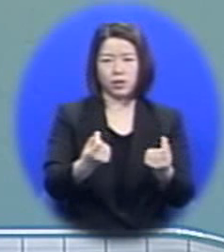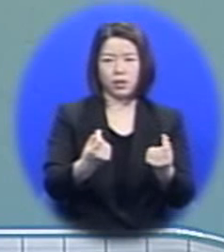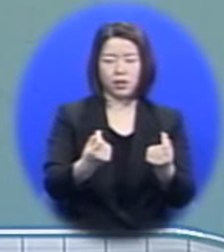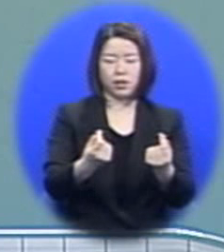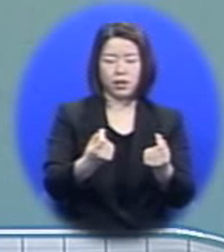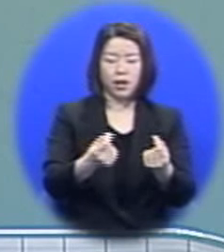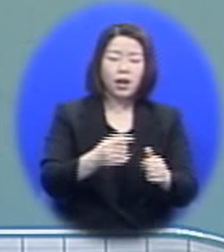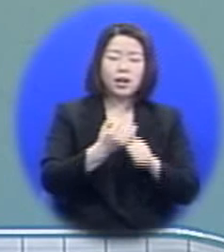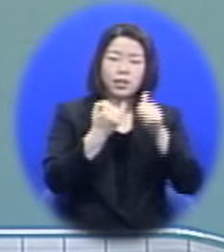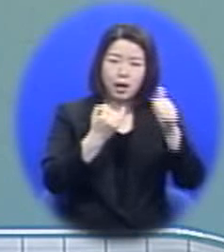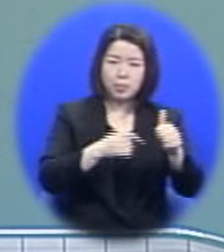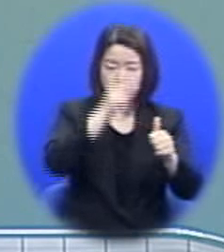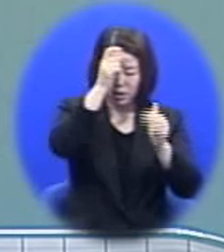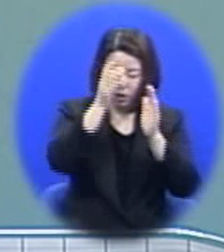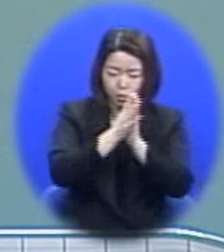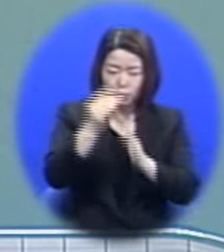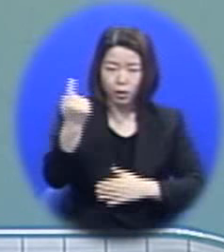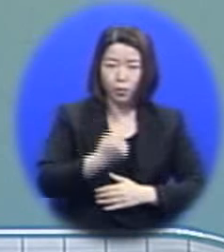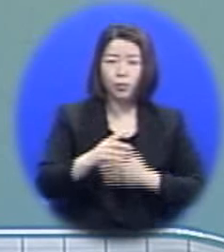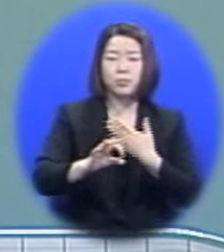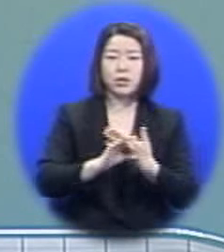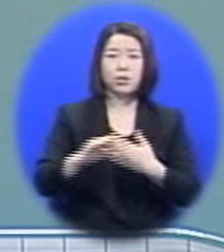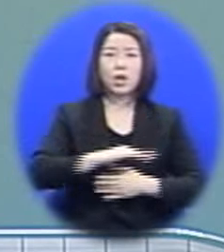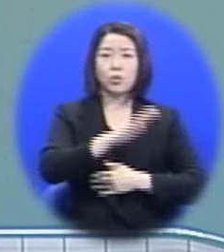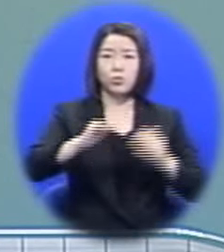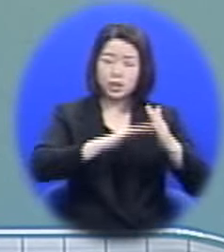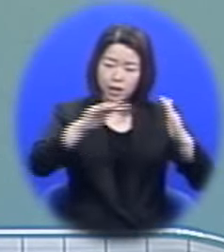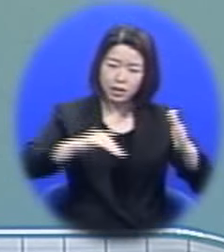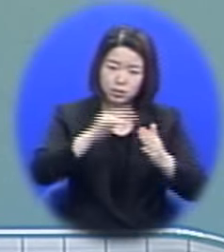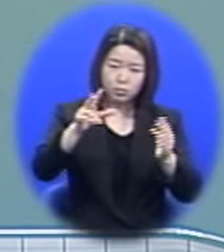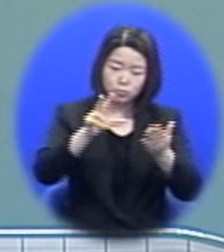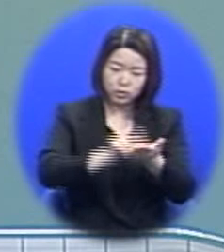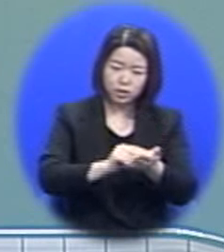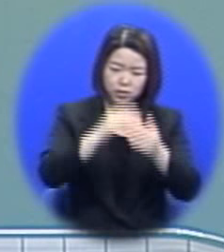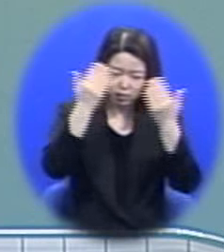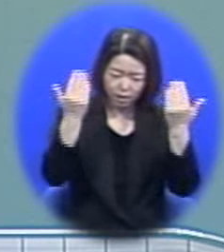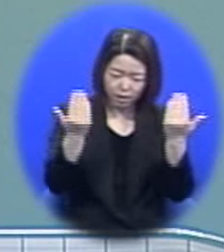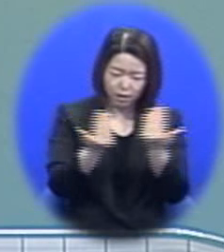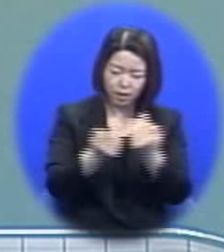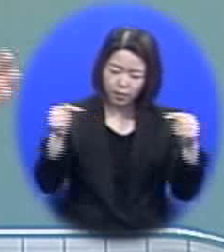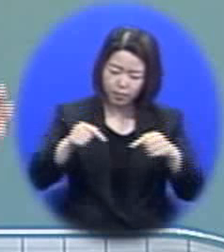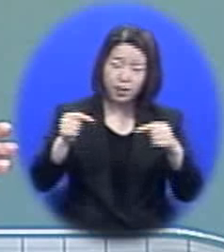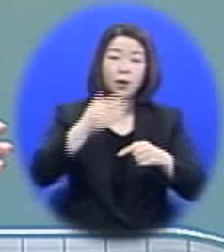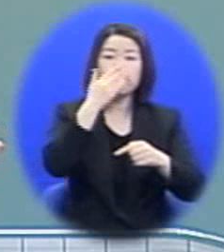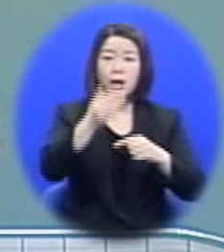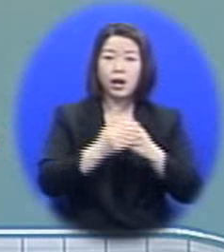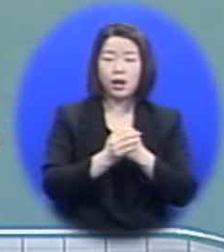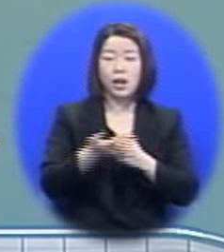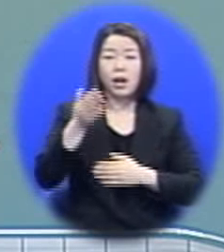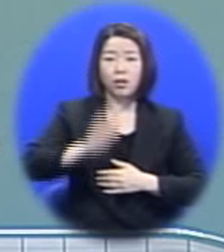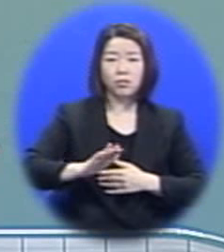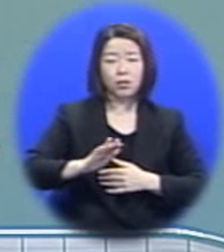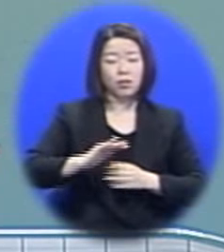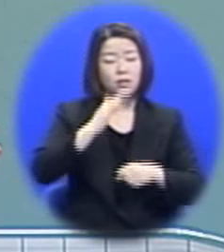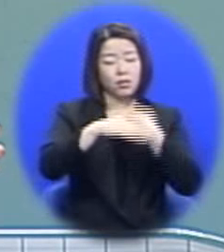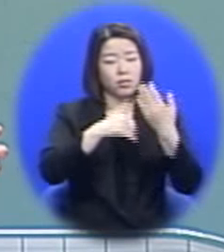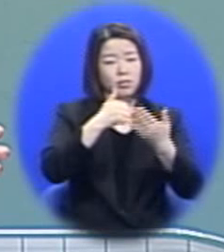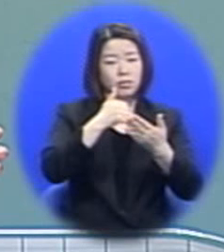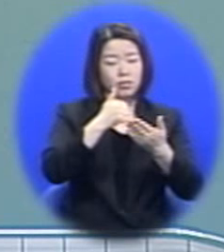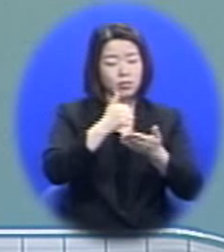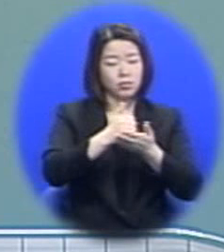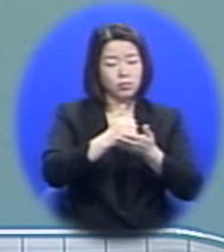기도해 오면 하나님께서 우리 가정 문제를 다 은논원하세요. 그런데 남편이 기도를 안